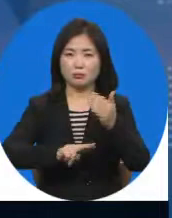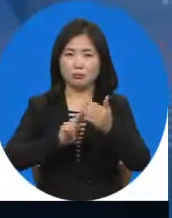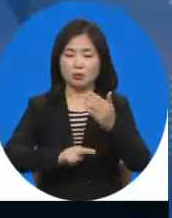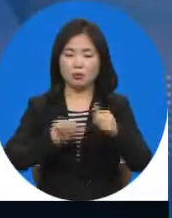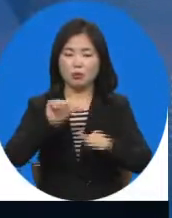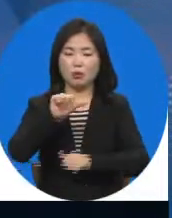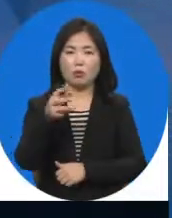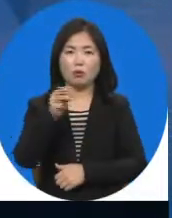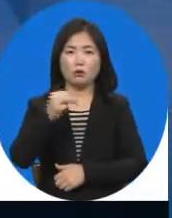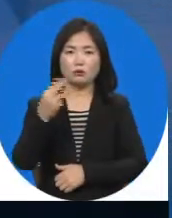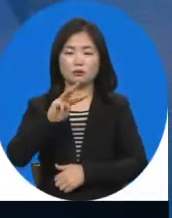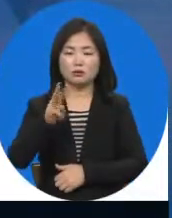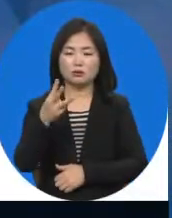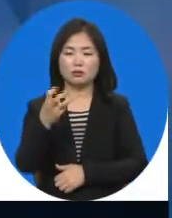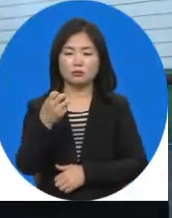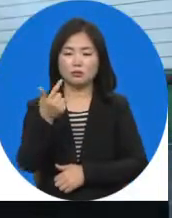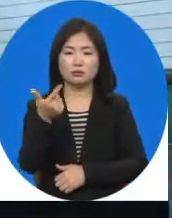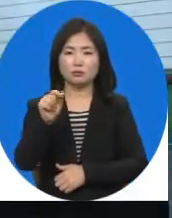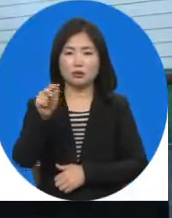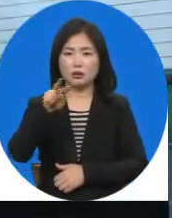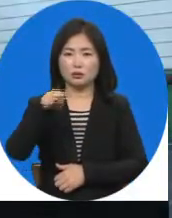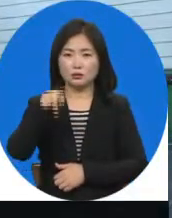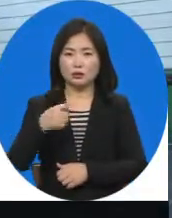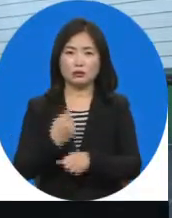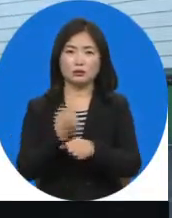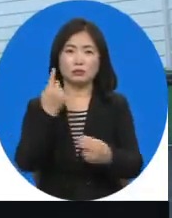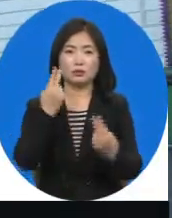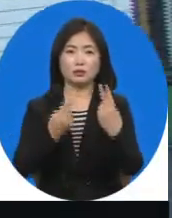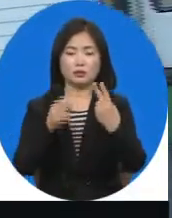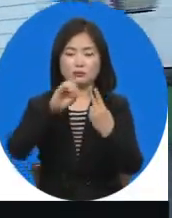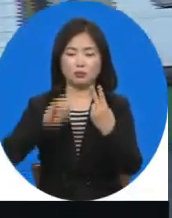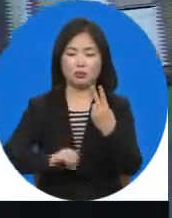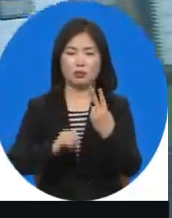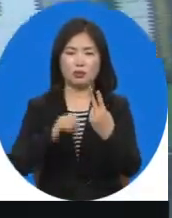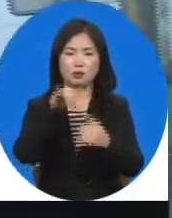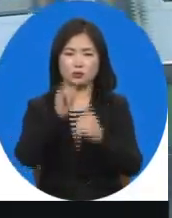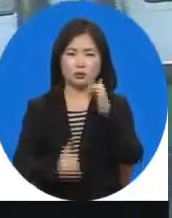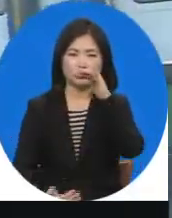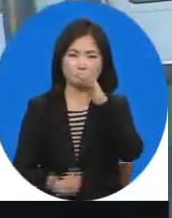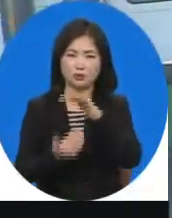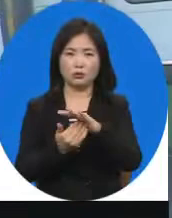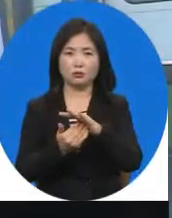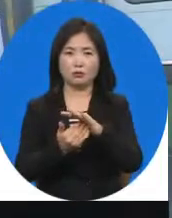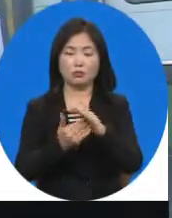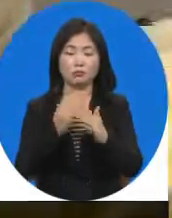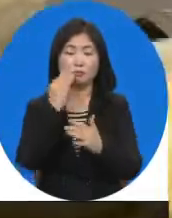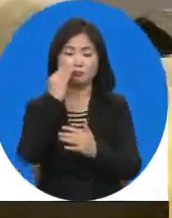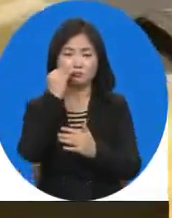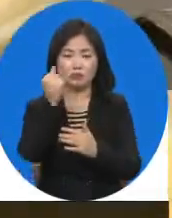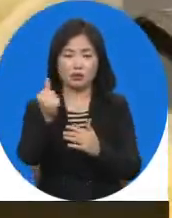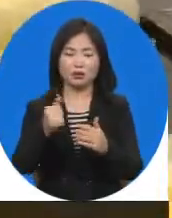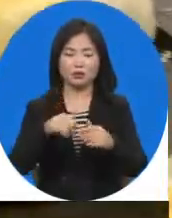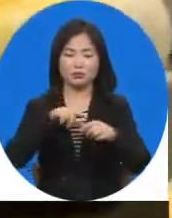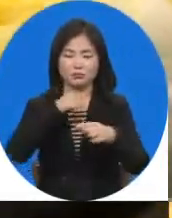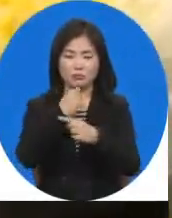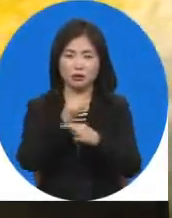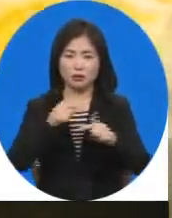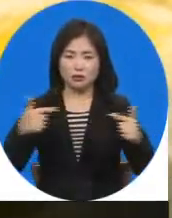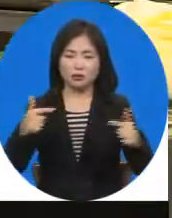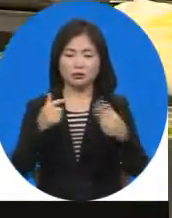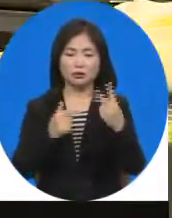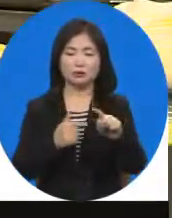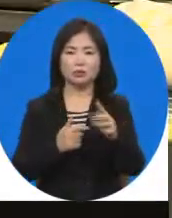3326 만 단어로 첫눈 보다 2% 늘어난 역대 최고를 기록했다고 밝혔습니다 신선 농산물의